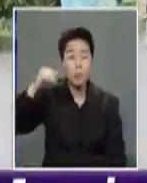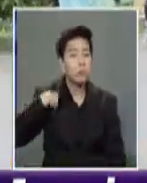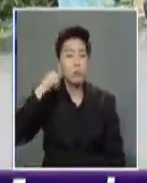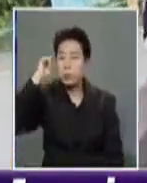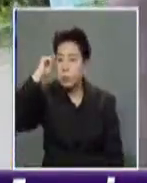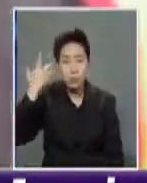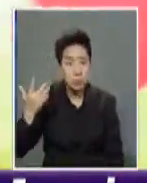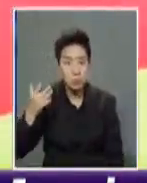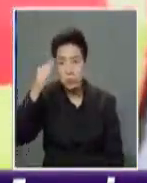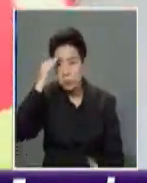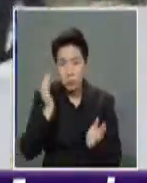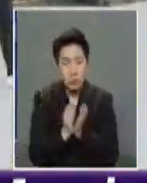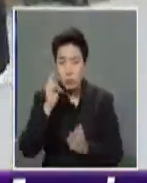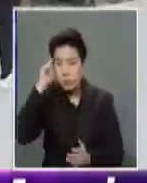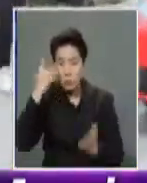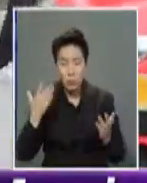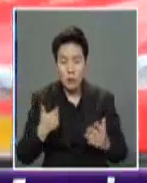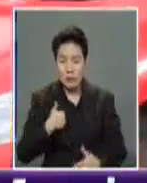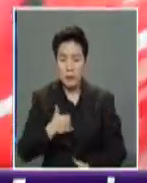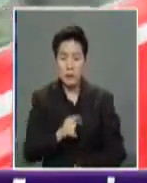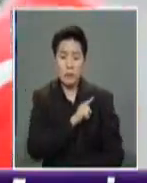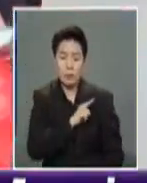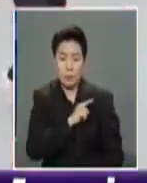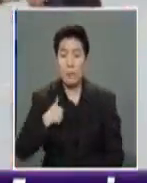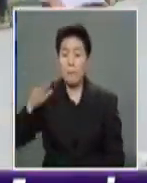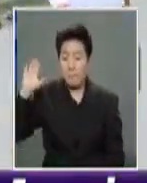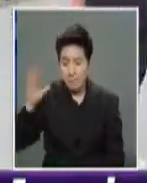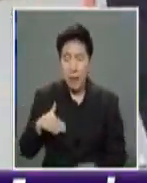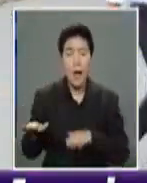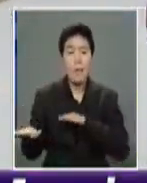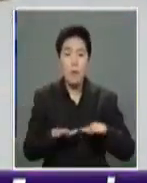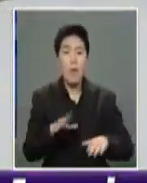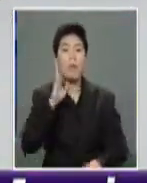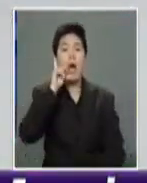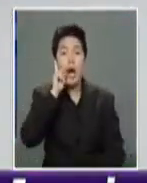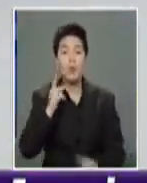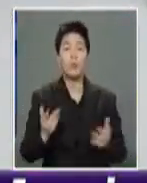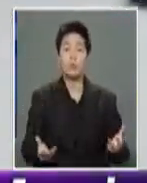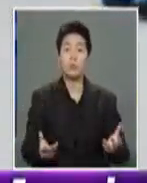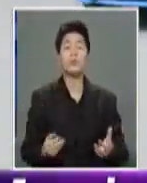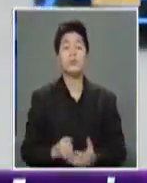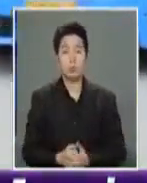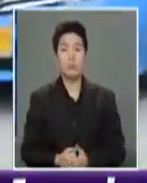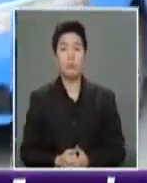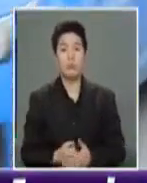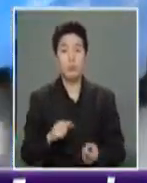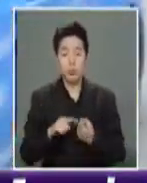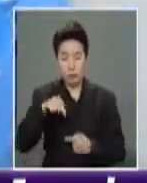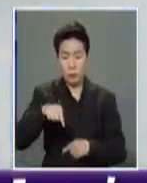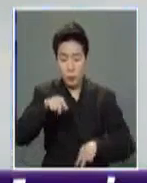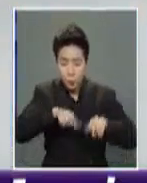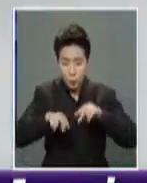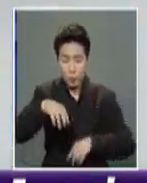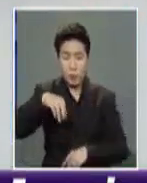กบ้านแล้วค่ะเพราะว่าก็มาทำหน้าที่ในช่วงที่พร้อมๆกับที่สื่อมวลชนเดินทางเข้ามาทางตอนเช้าค่ะซึ่งจุดตรวจตร